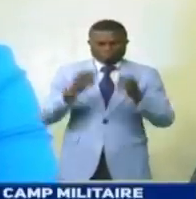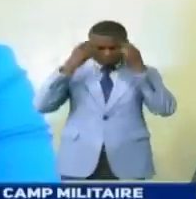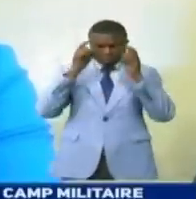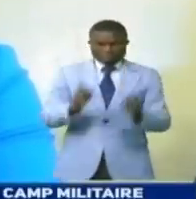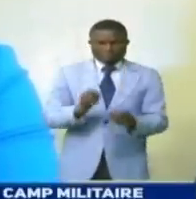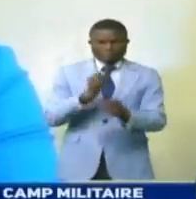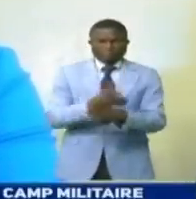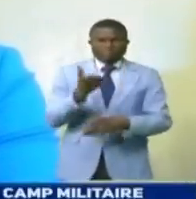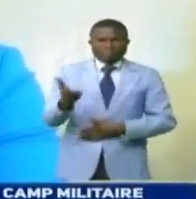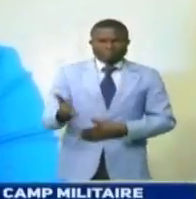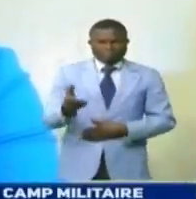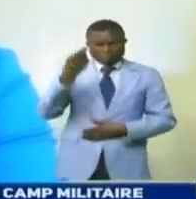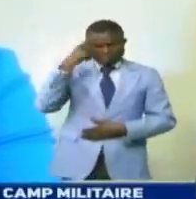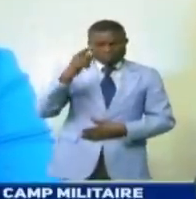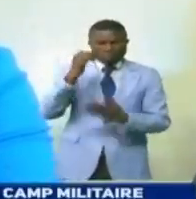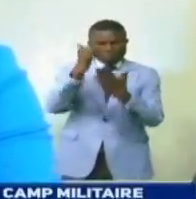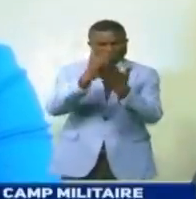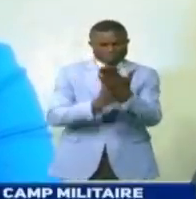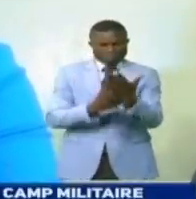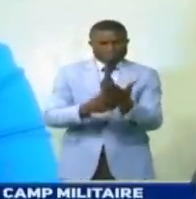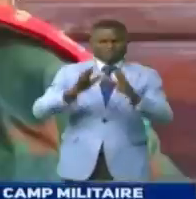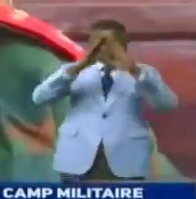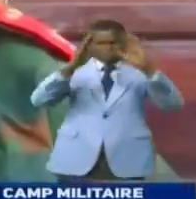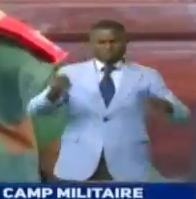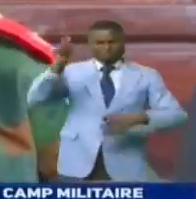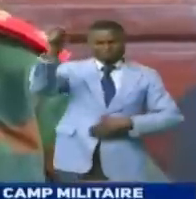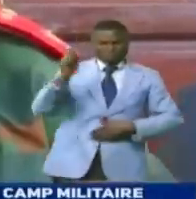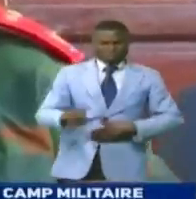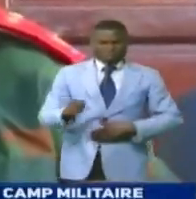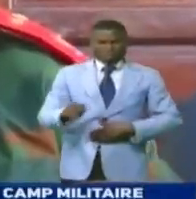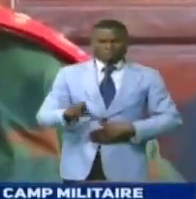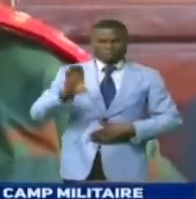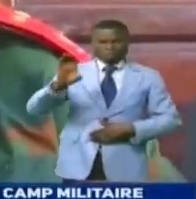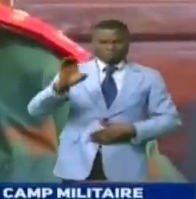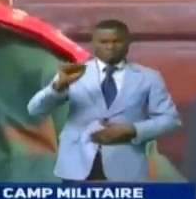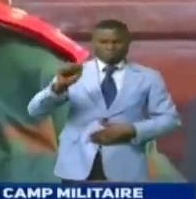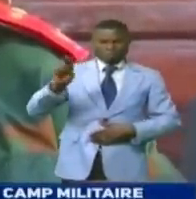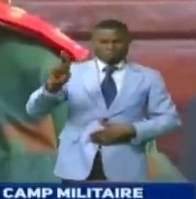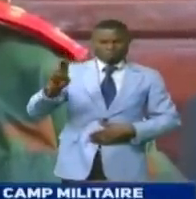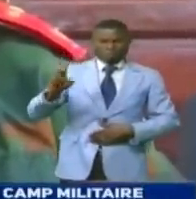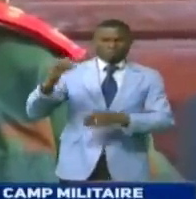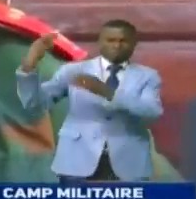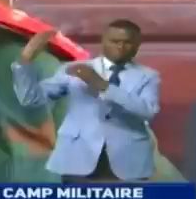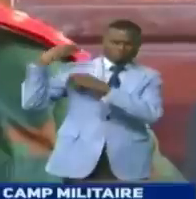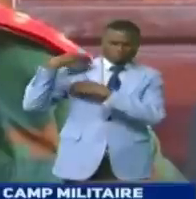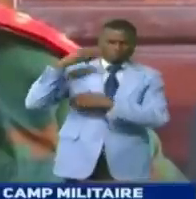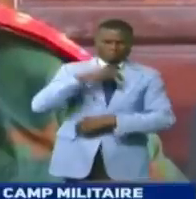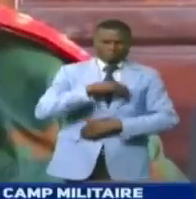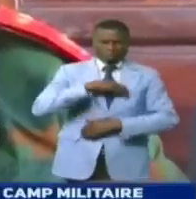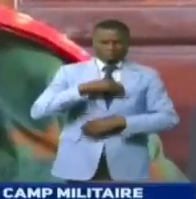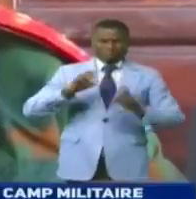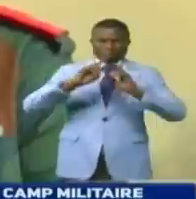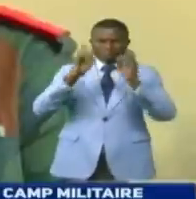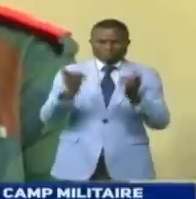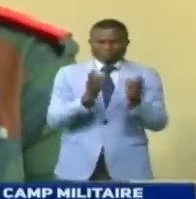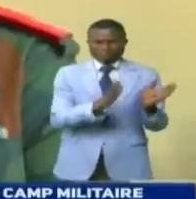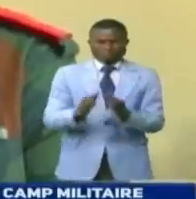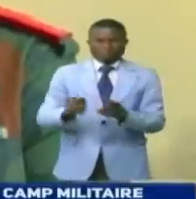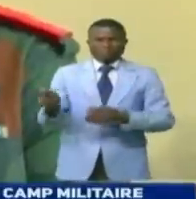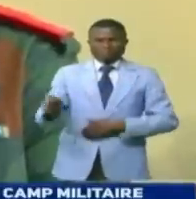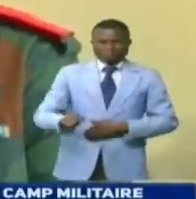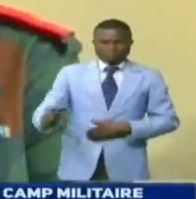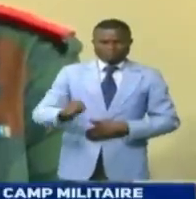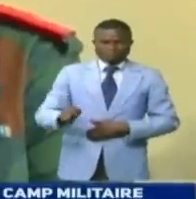été prise pour recenser le camp. Karine Yemba, chargée des missions de l'Agence nationale de l'aménagement du territoire,